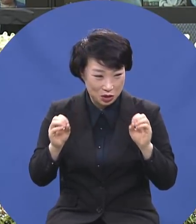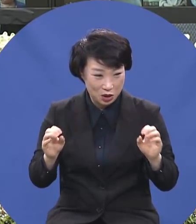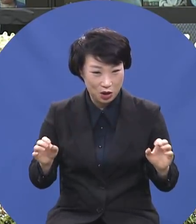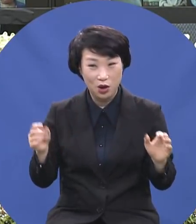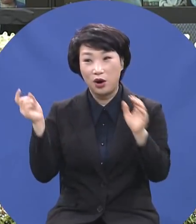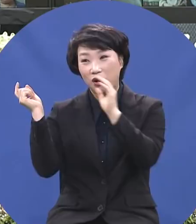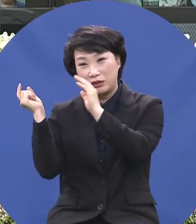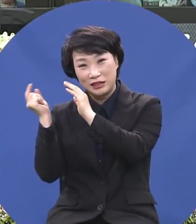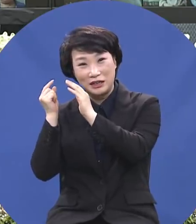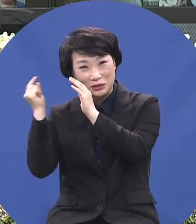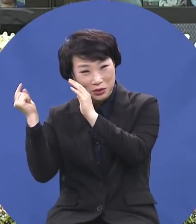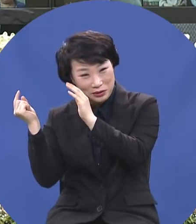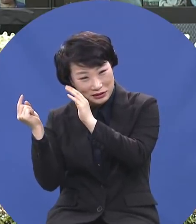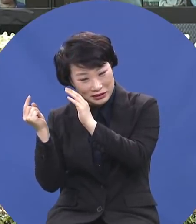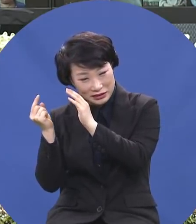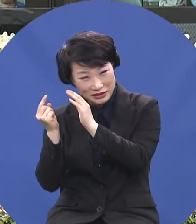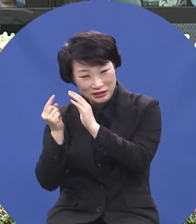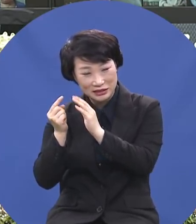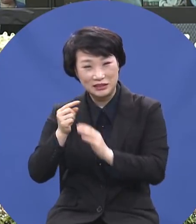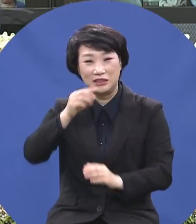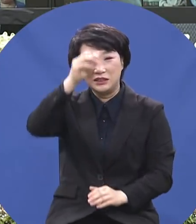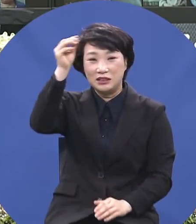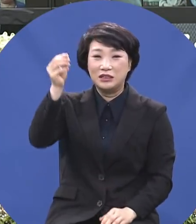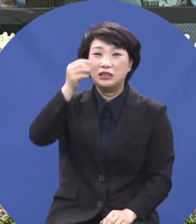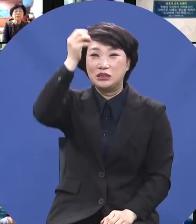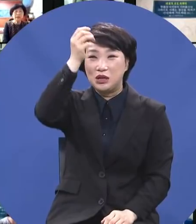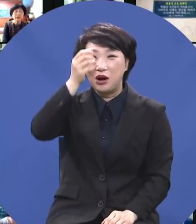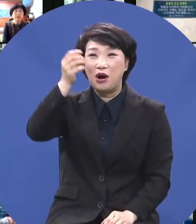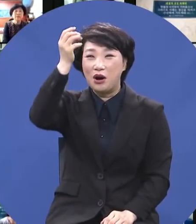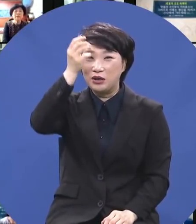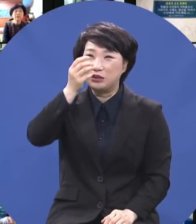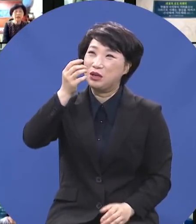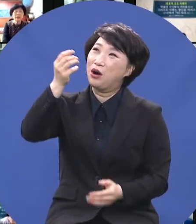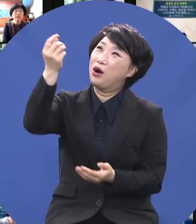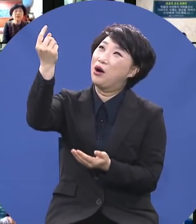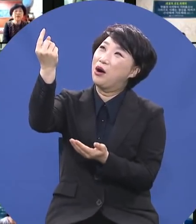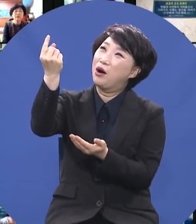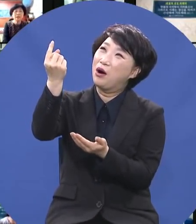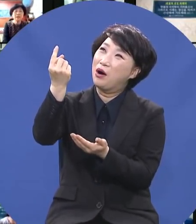다 전한 소식을